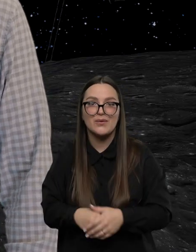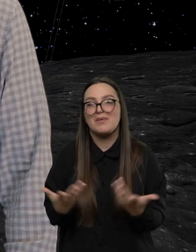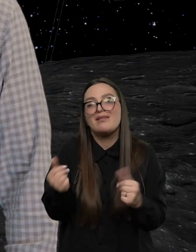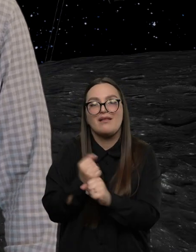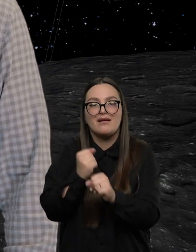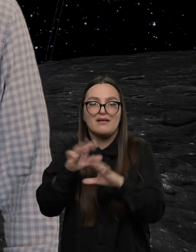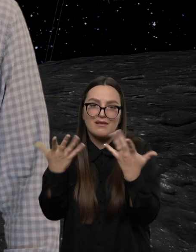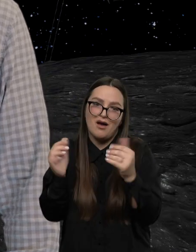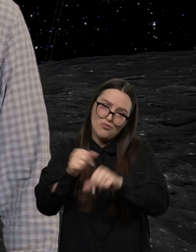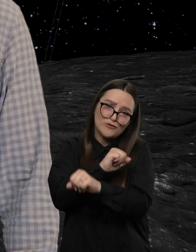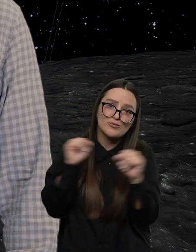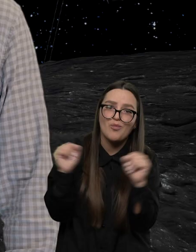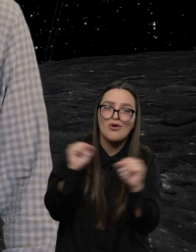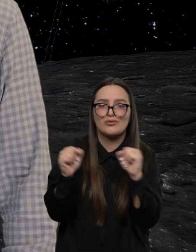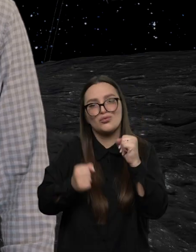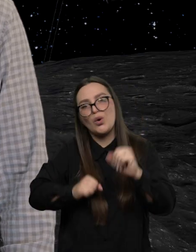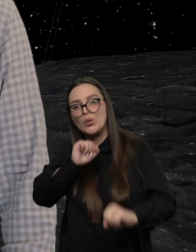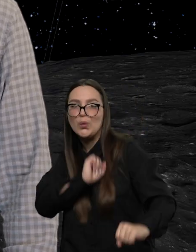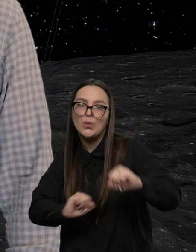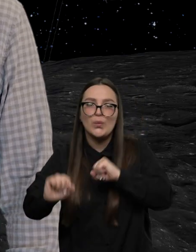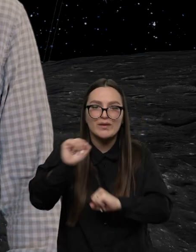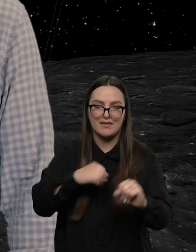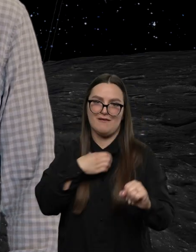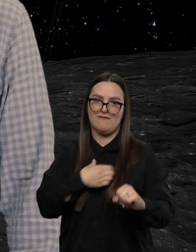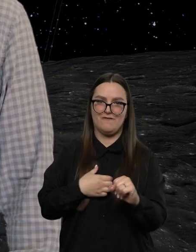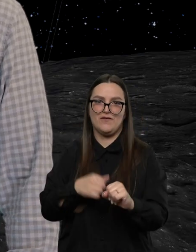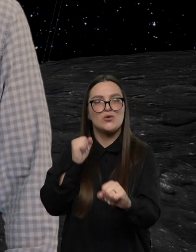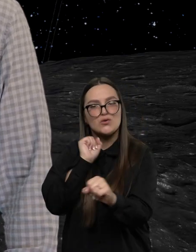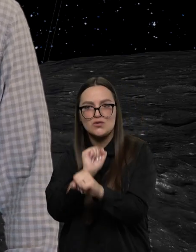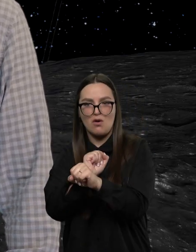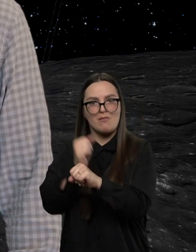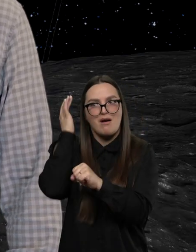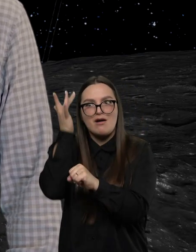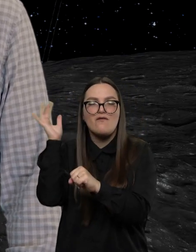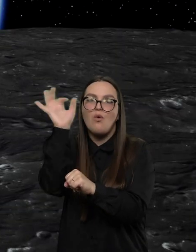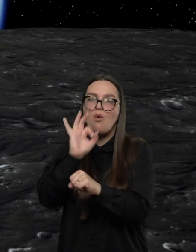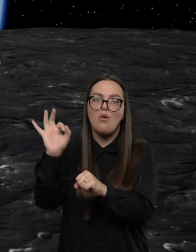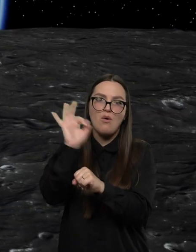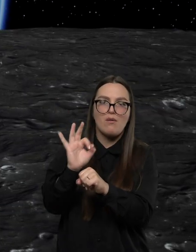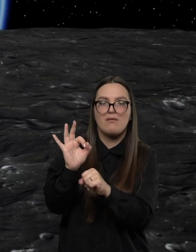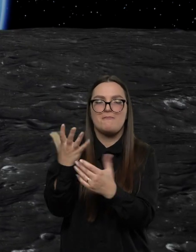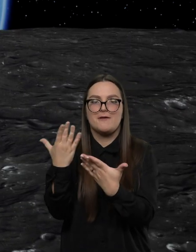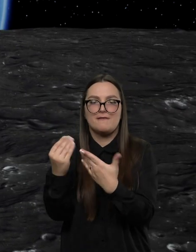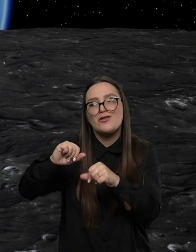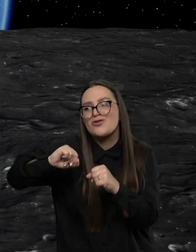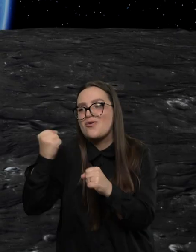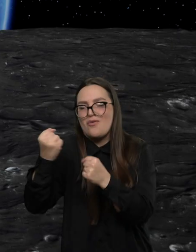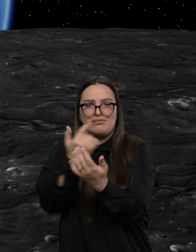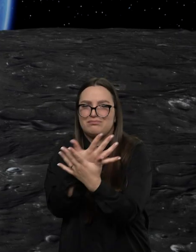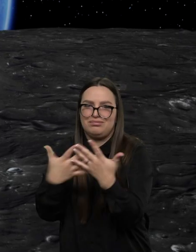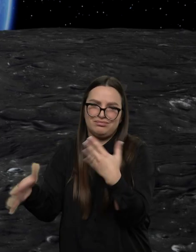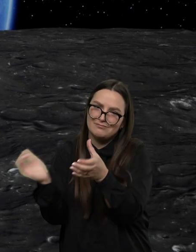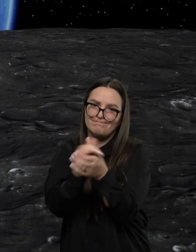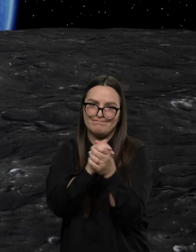ką gali daryti? Reikia sportuoti, reikia judėti, reikia nesustoti galvoti ypatingai, reikia